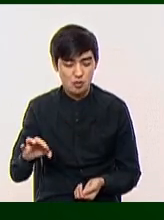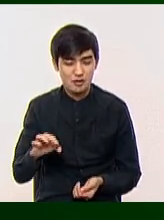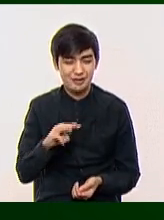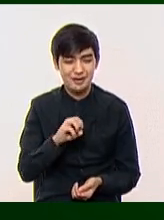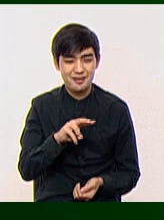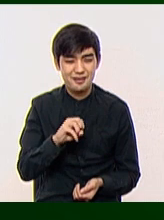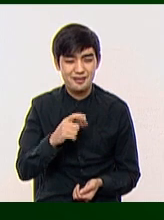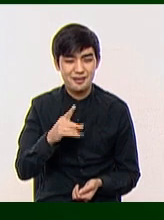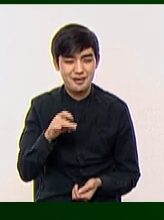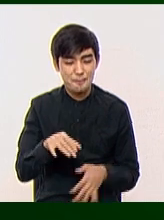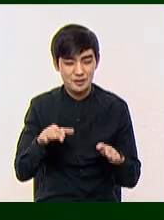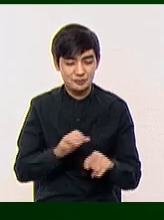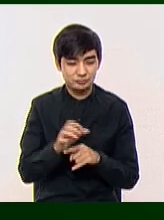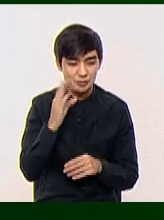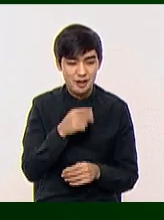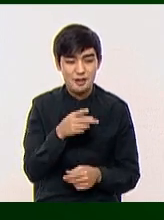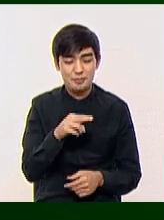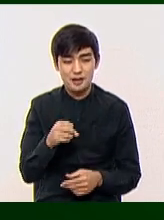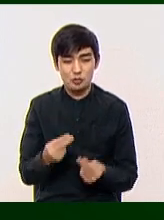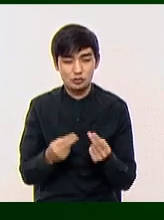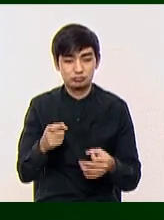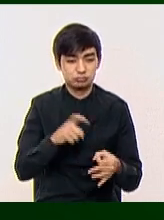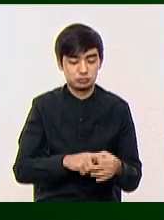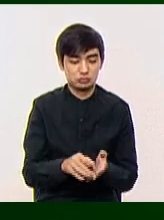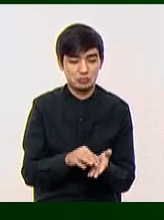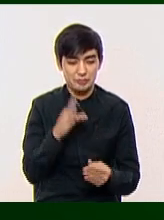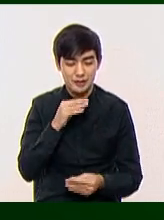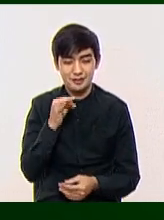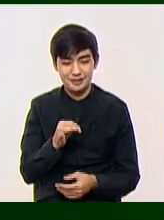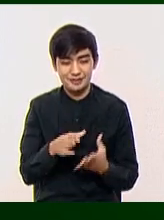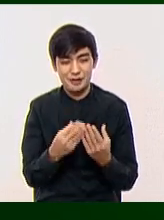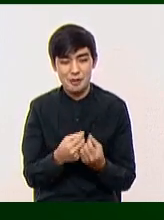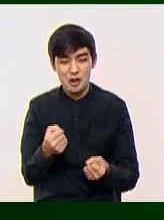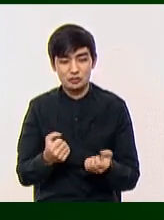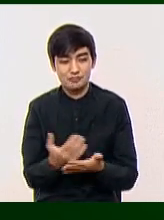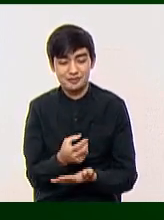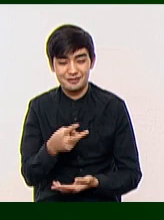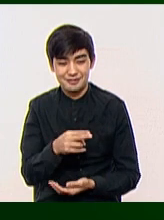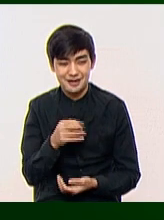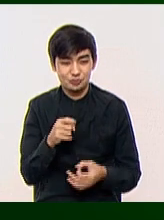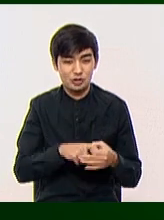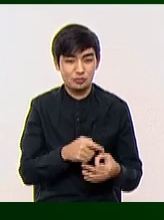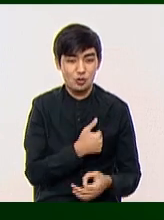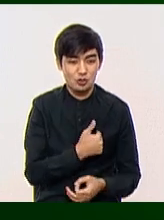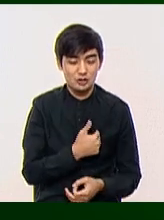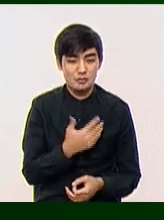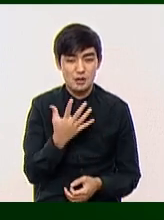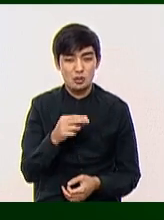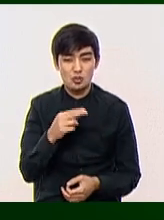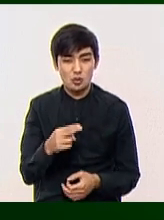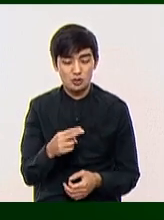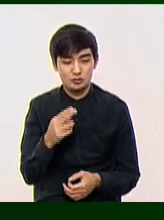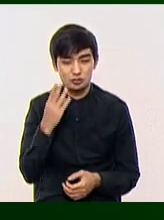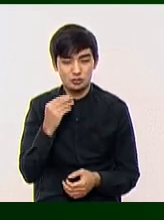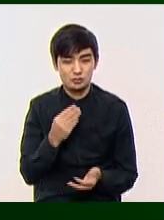жібересіз. Дәл осылай Пиала ұсынған ойынның қатысушысы болып шыға келесіз. Ал отбасылық көлік ұтып алу промосына қатысу үшін жіберетін құпия